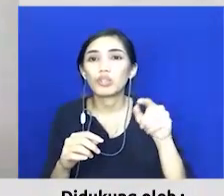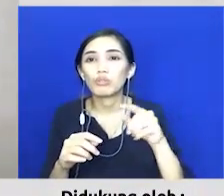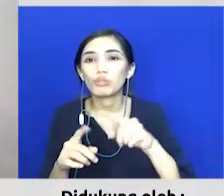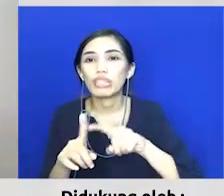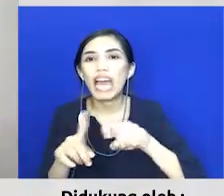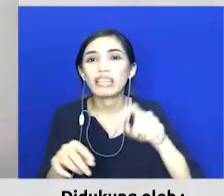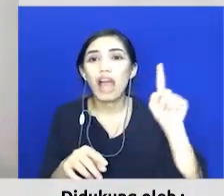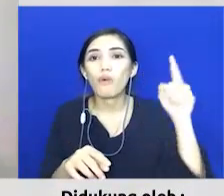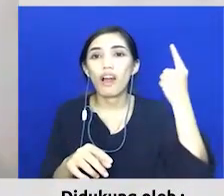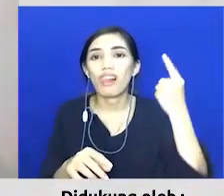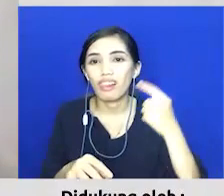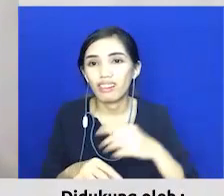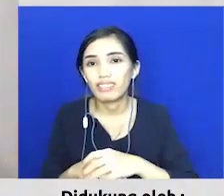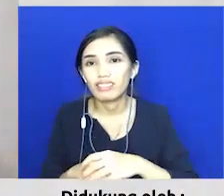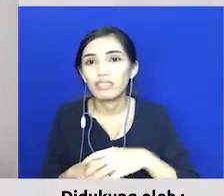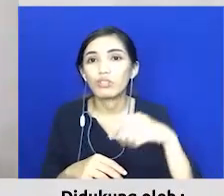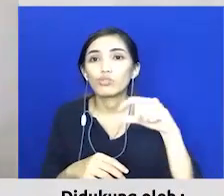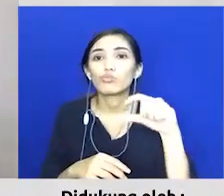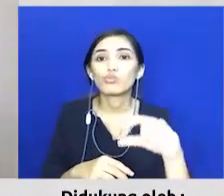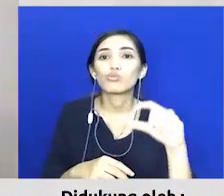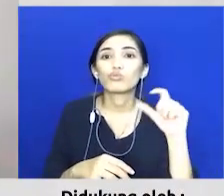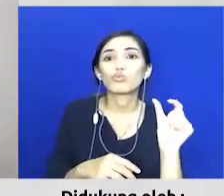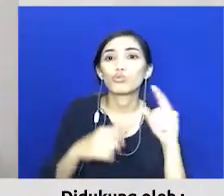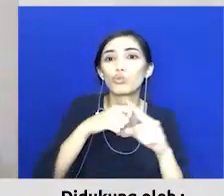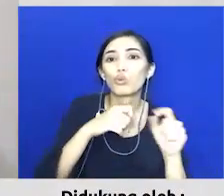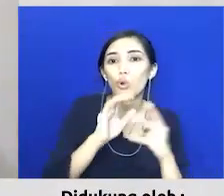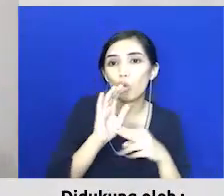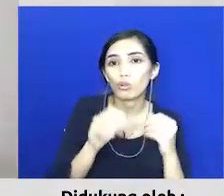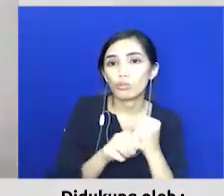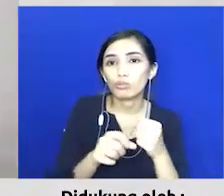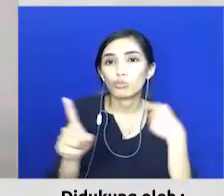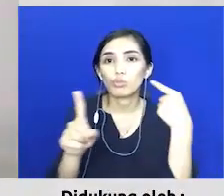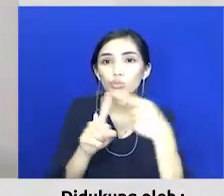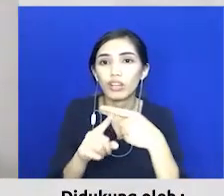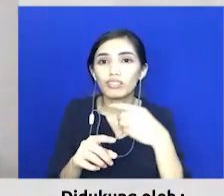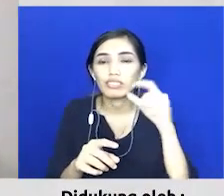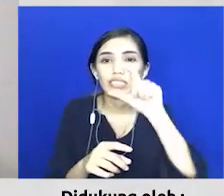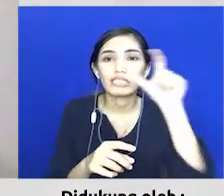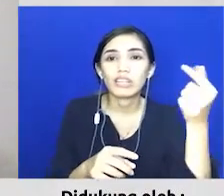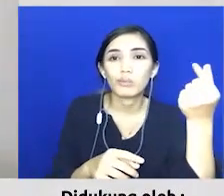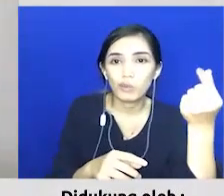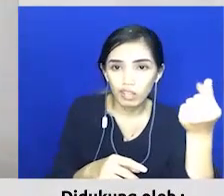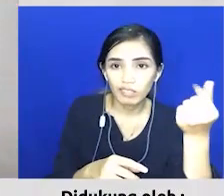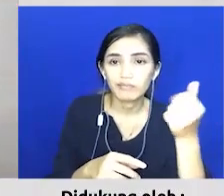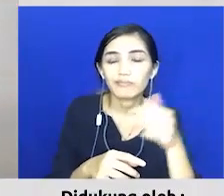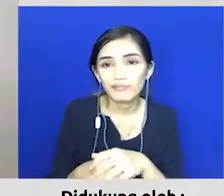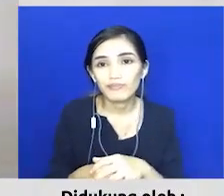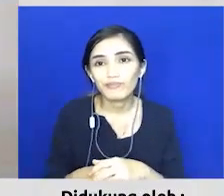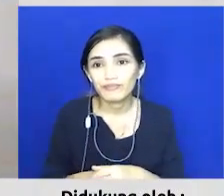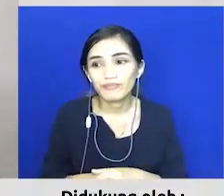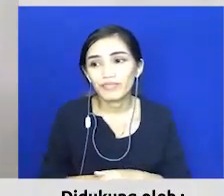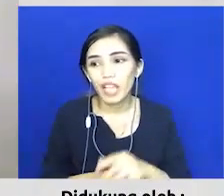yang menyebabkan kita jadinya yang tadi Mas Riri bilang bahwa itu real sampai hari ini masih terjadi dikotomi itu.